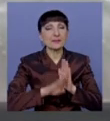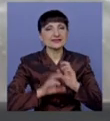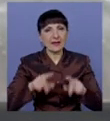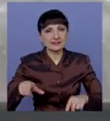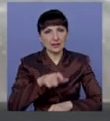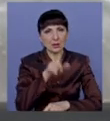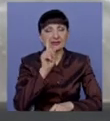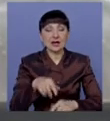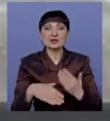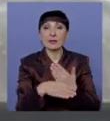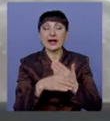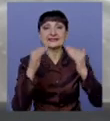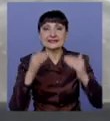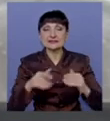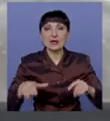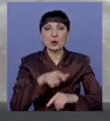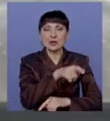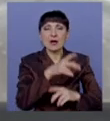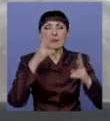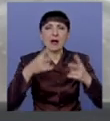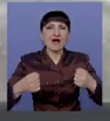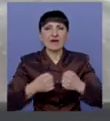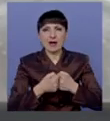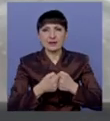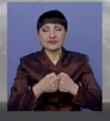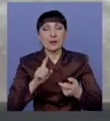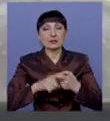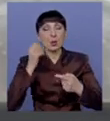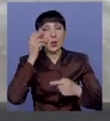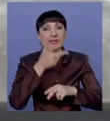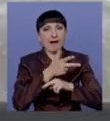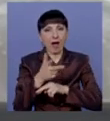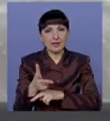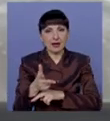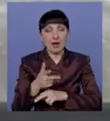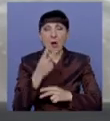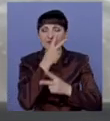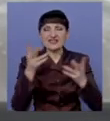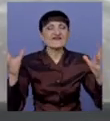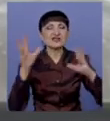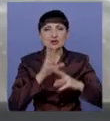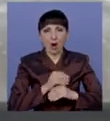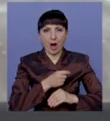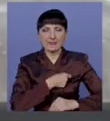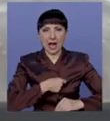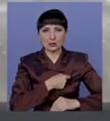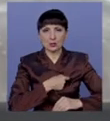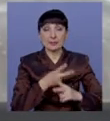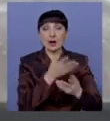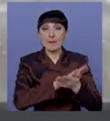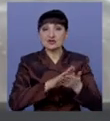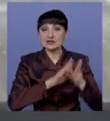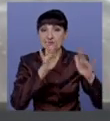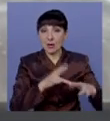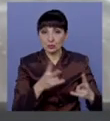дорогах, но и позволяет снизить дорожно-транспортные происшествия. Благодаря умным камерам операторы видят все, где, к примеру, необходимо почистить